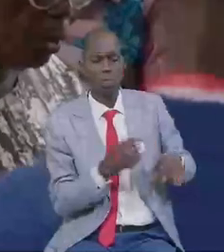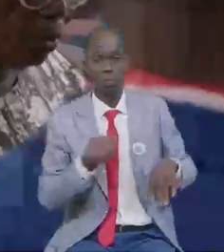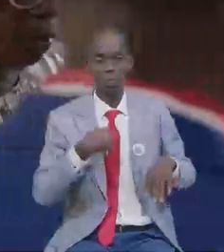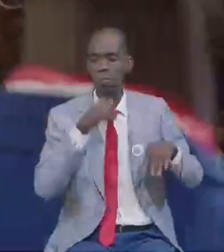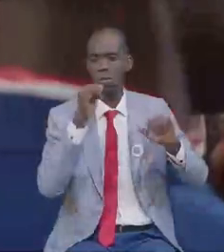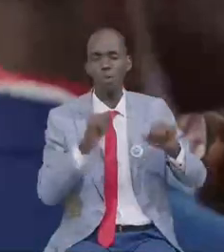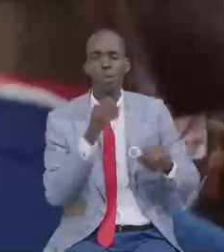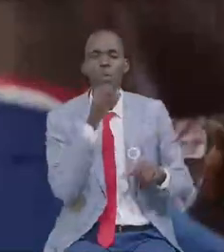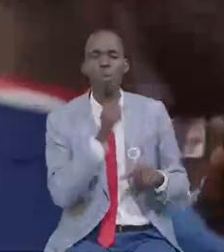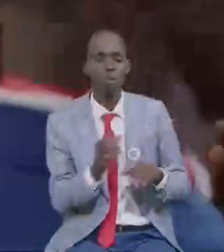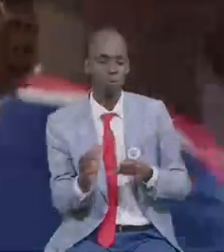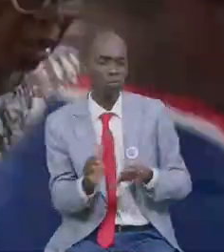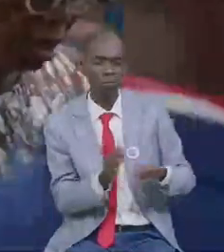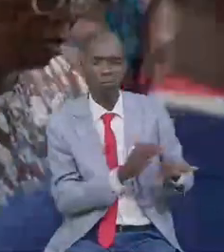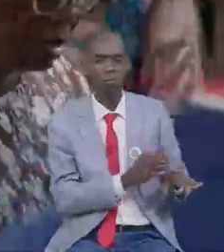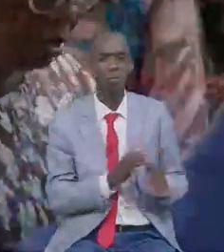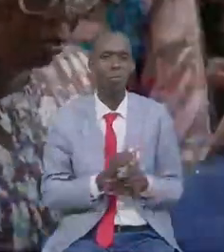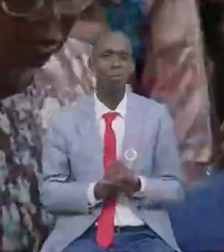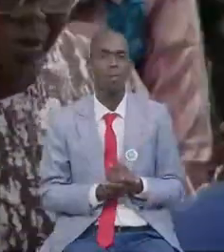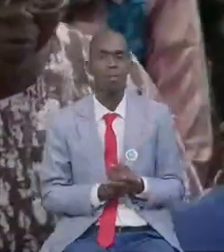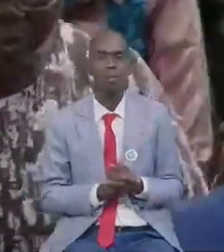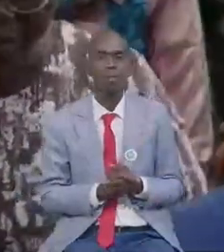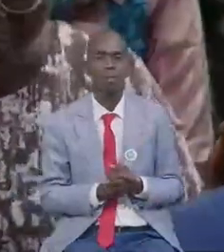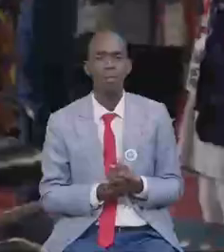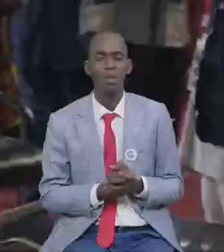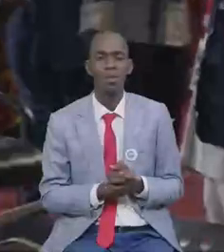capable. Les anciens chants.